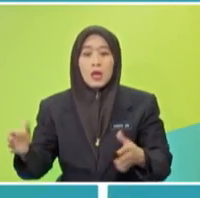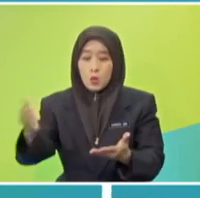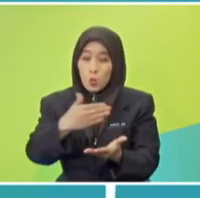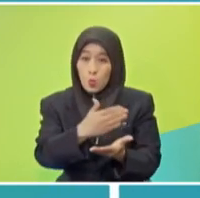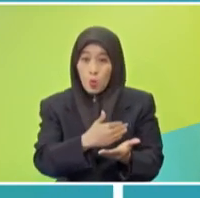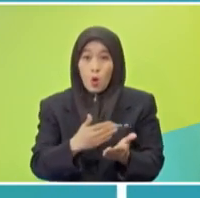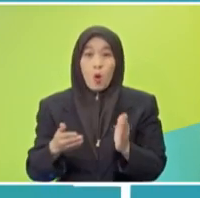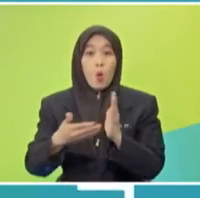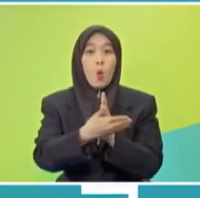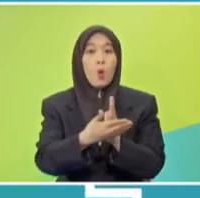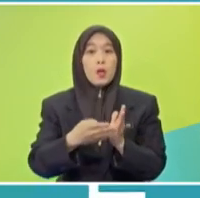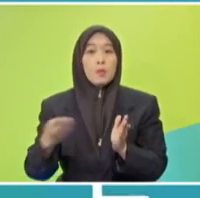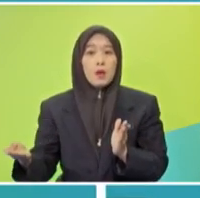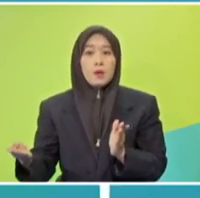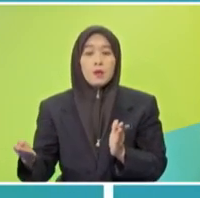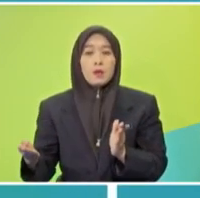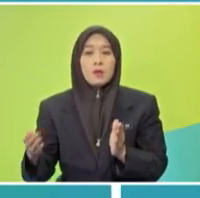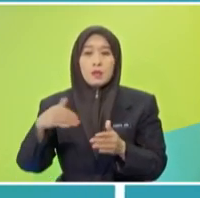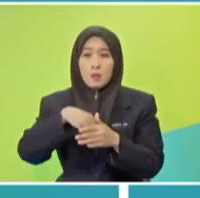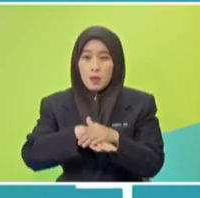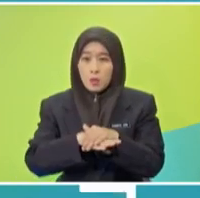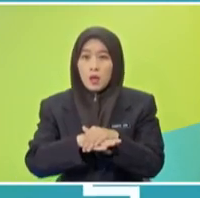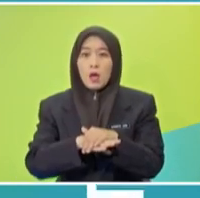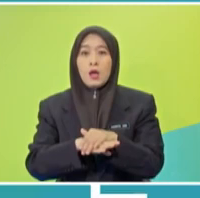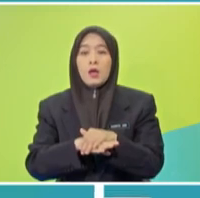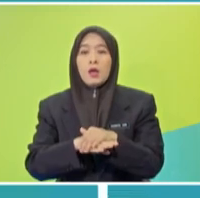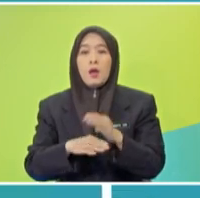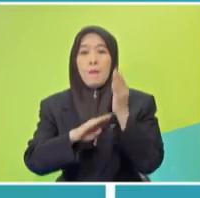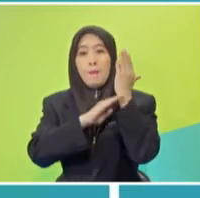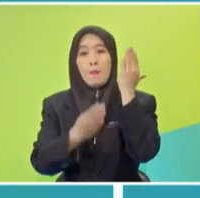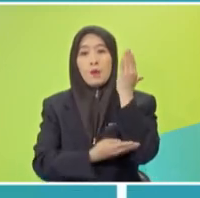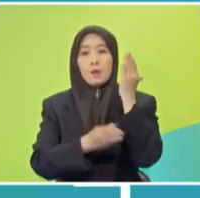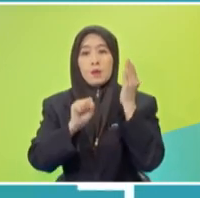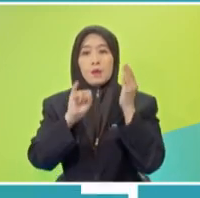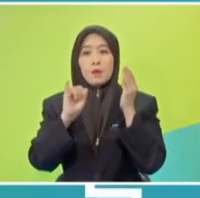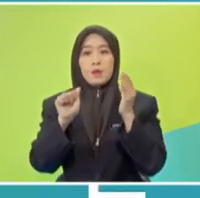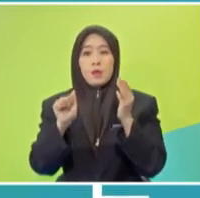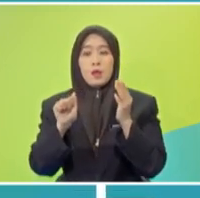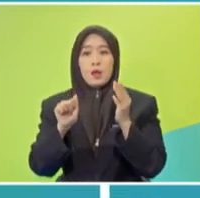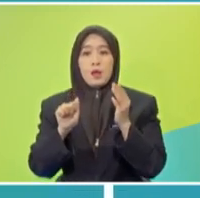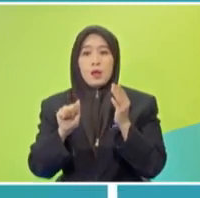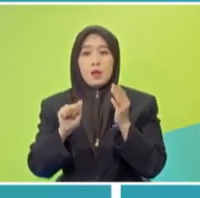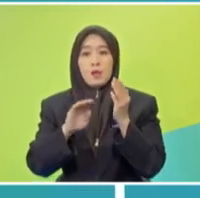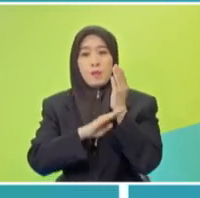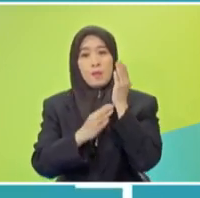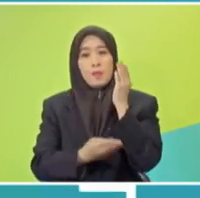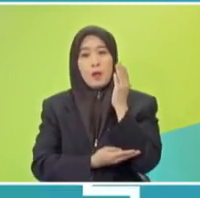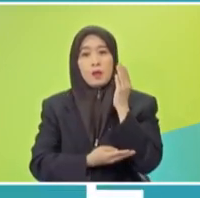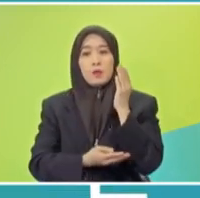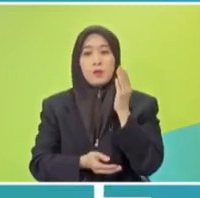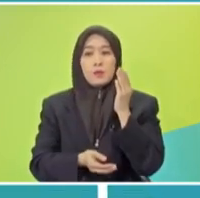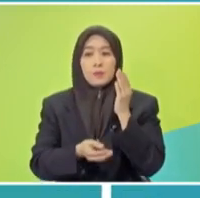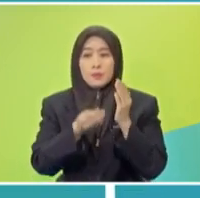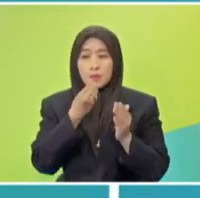itu termasuklah bakotsia labuh sayung di kamangkuang dan banyak lagi